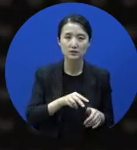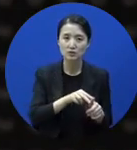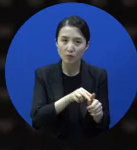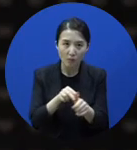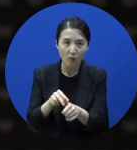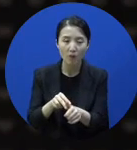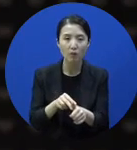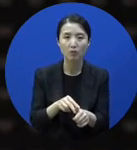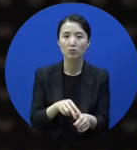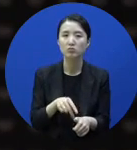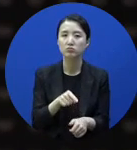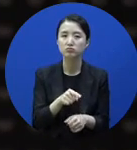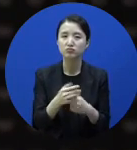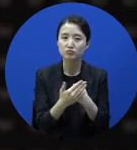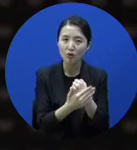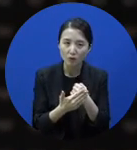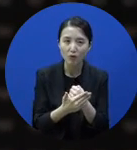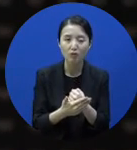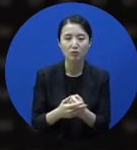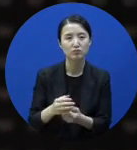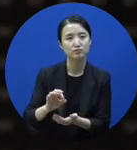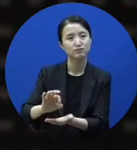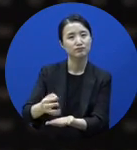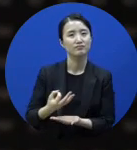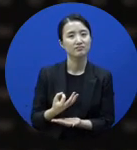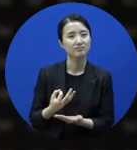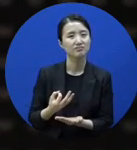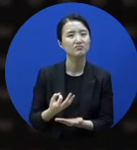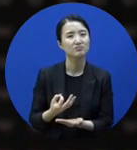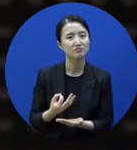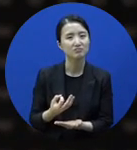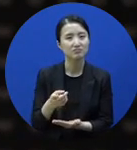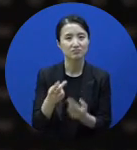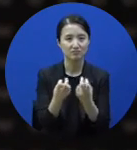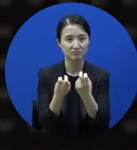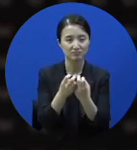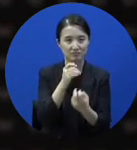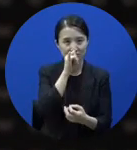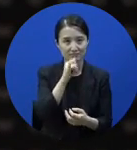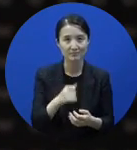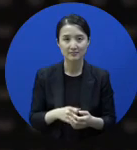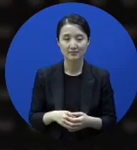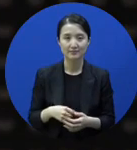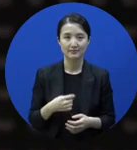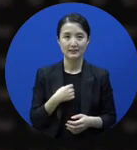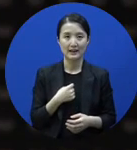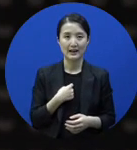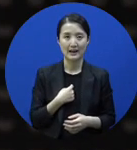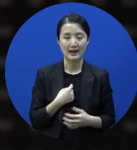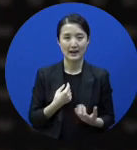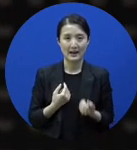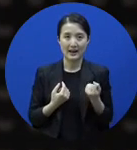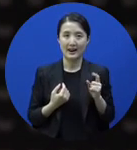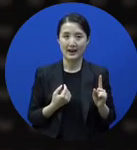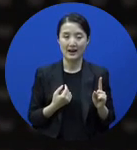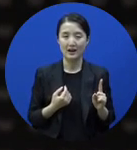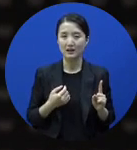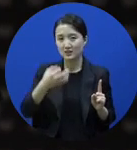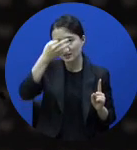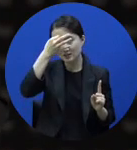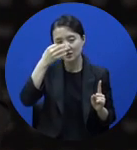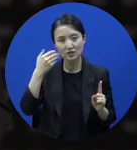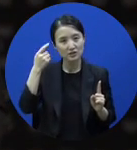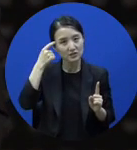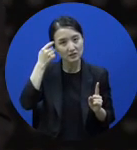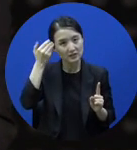정보들을 사고팔고 하는 사람들도 있고요. 네트워킹이나 이런 것들 하나가 아니라 둘셋들을 이렇게 조합을 하다 보면 새로운 어떤